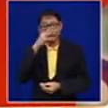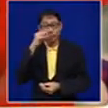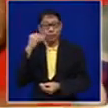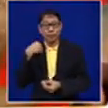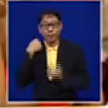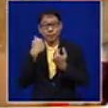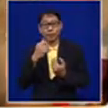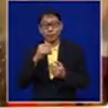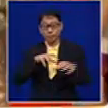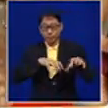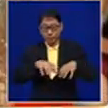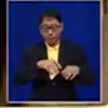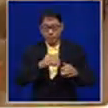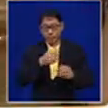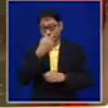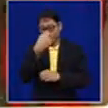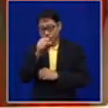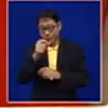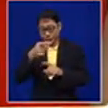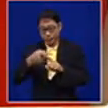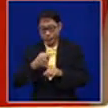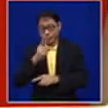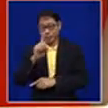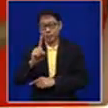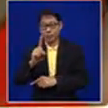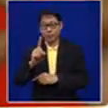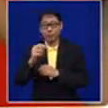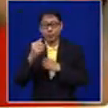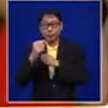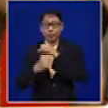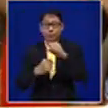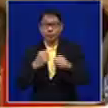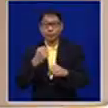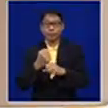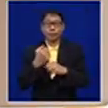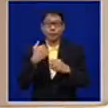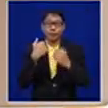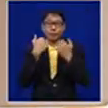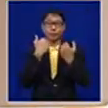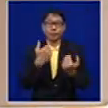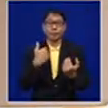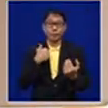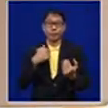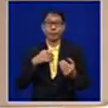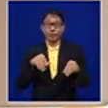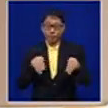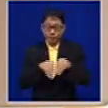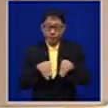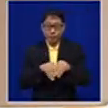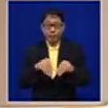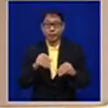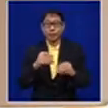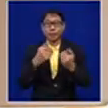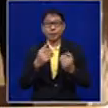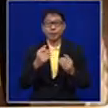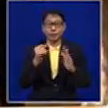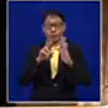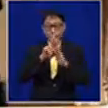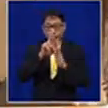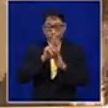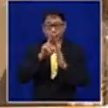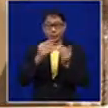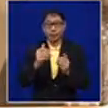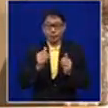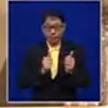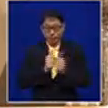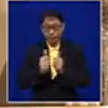จะจัดไปจนถึงวันที่10มกราคมค่ะที่สวนไม้งามริมกกตำบลริมกกอำเภอเมืองจังหวัดเชียงรายนอกจากดูการประกวด